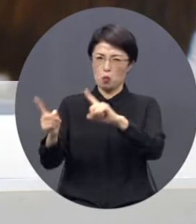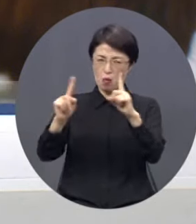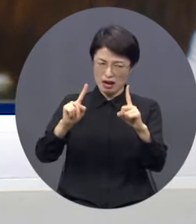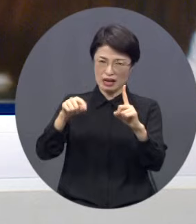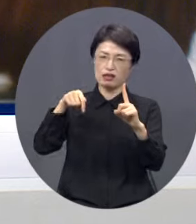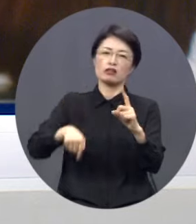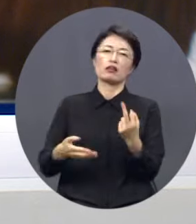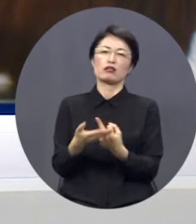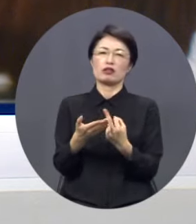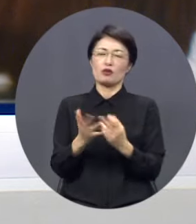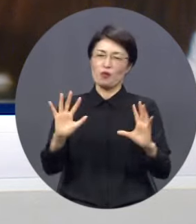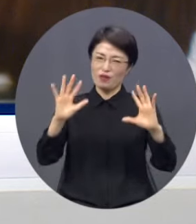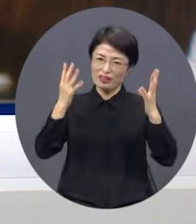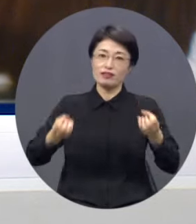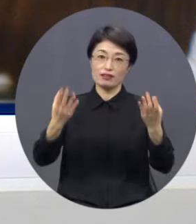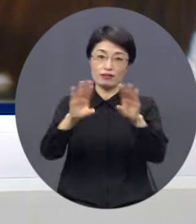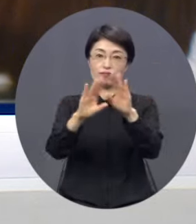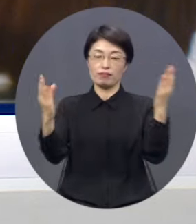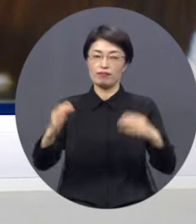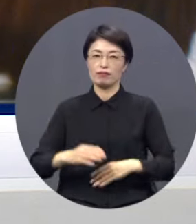열렸습니다. 이소현 기자입니다.